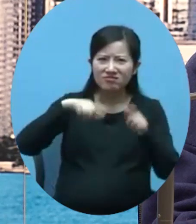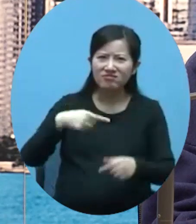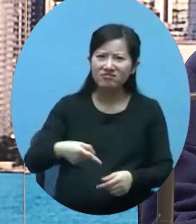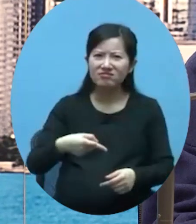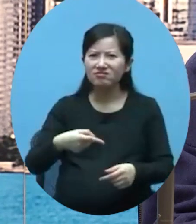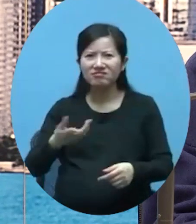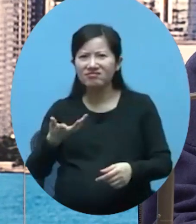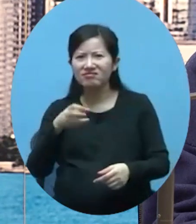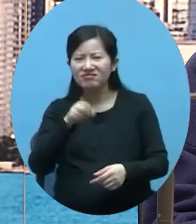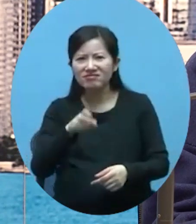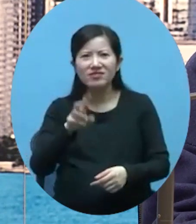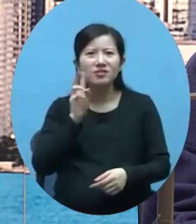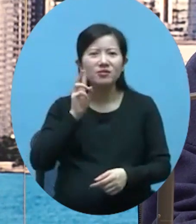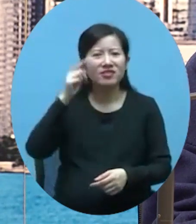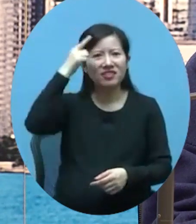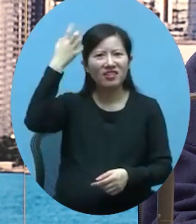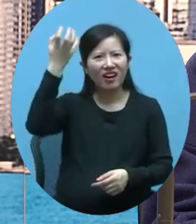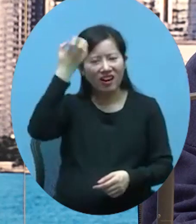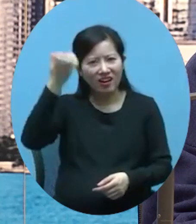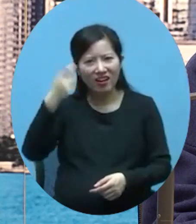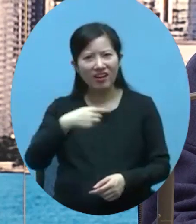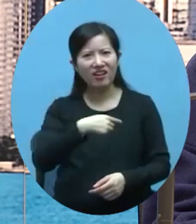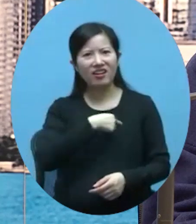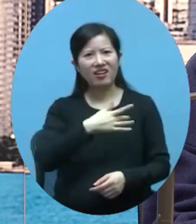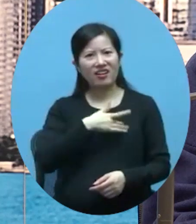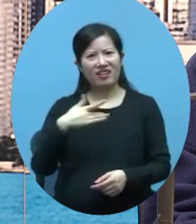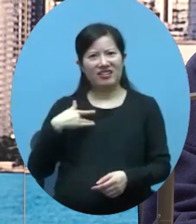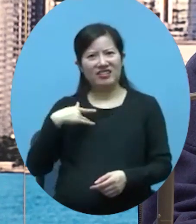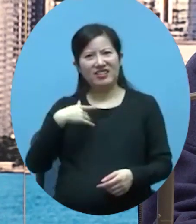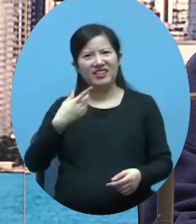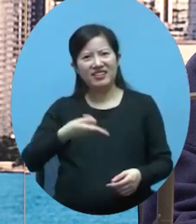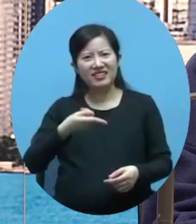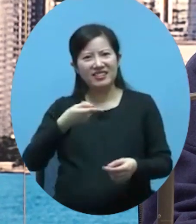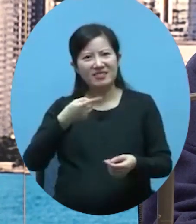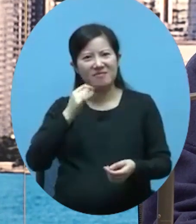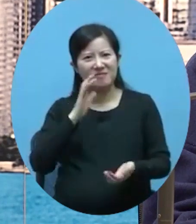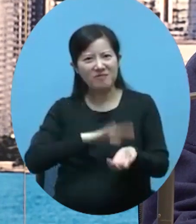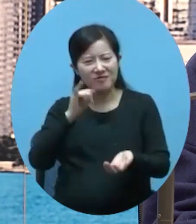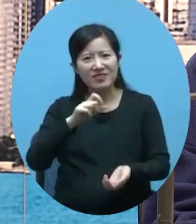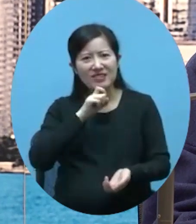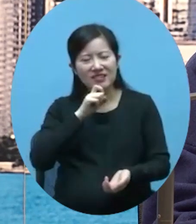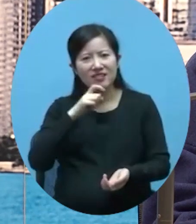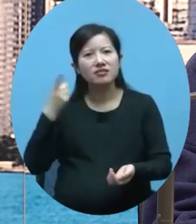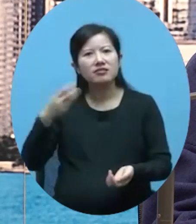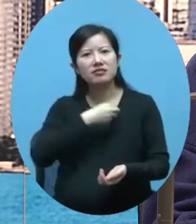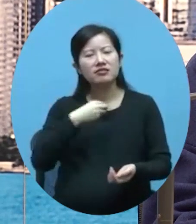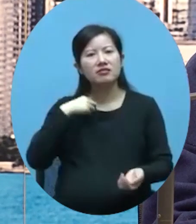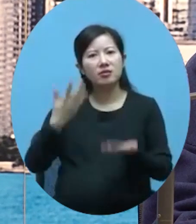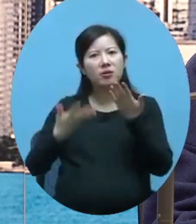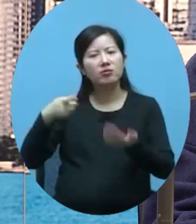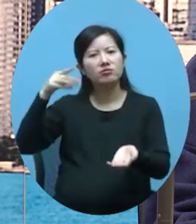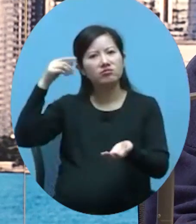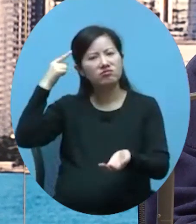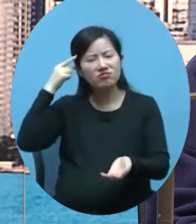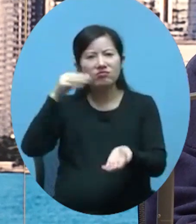烧啊他可能肺又有花啊或者情况越来越差那医生就会看临床的决定看看是否需要翻炼那